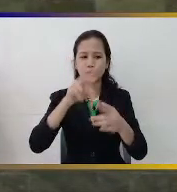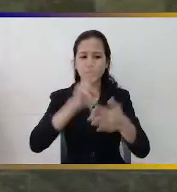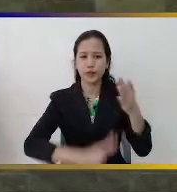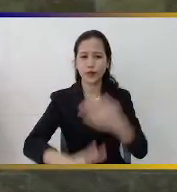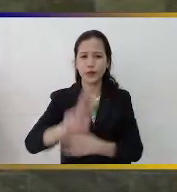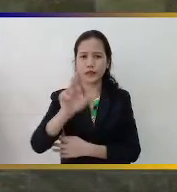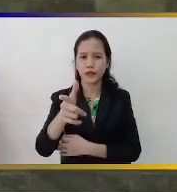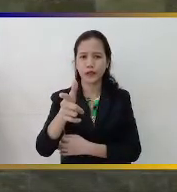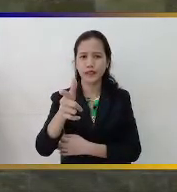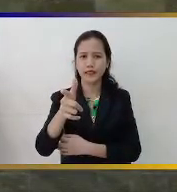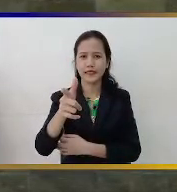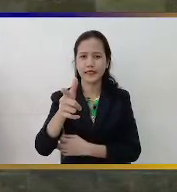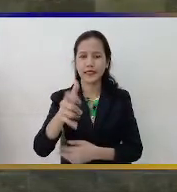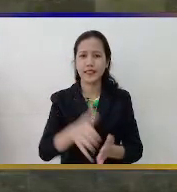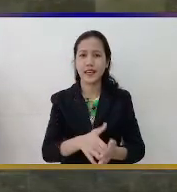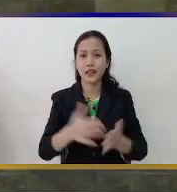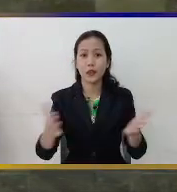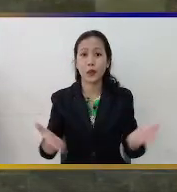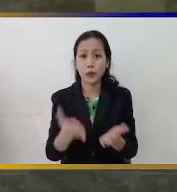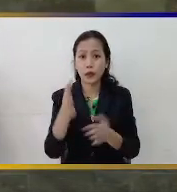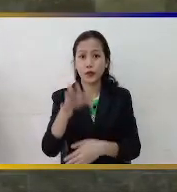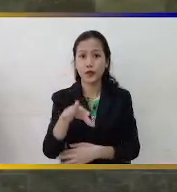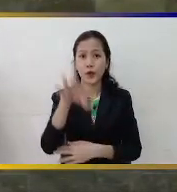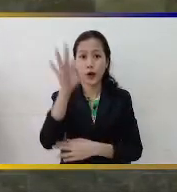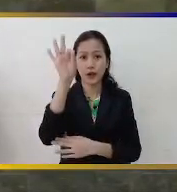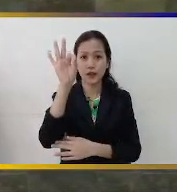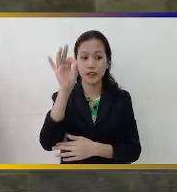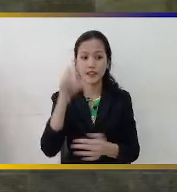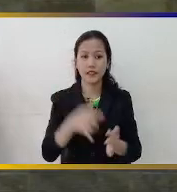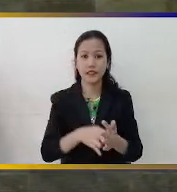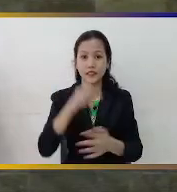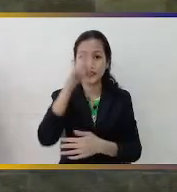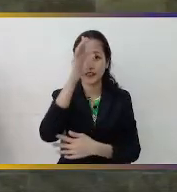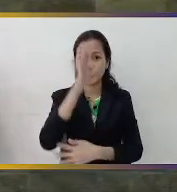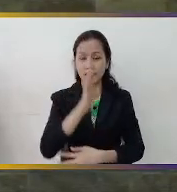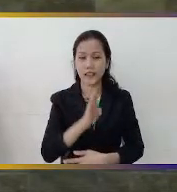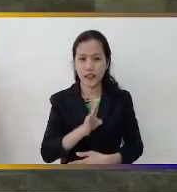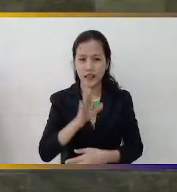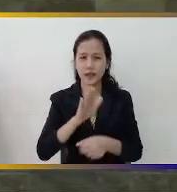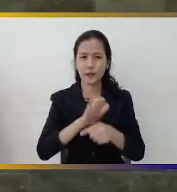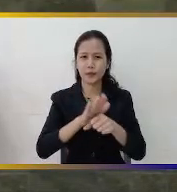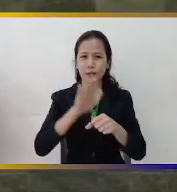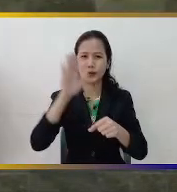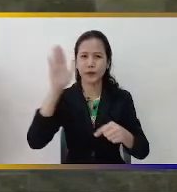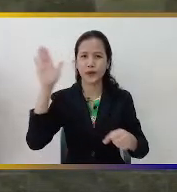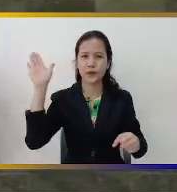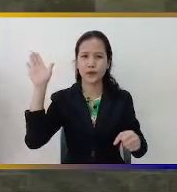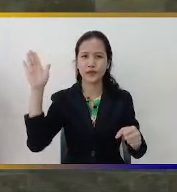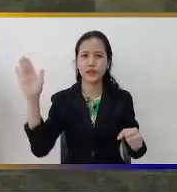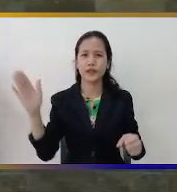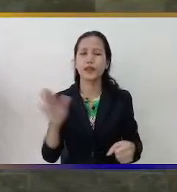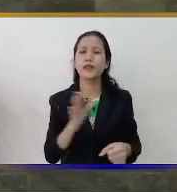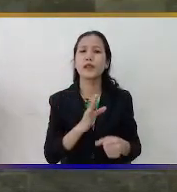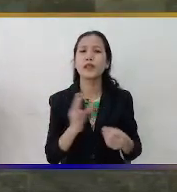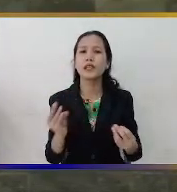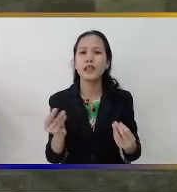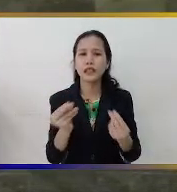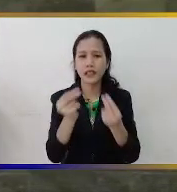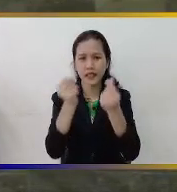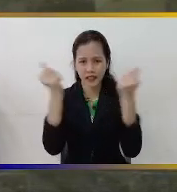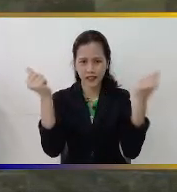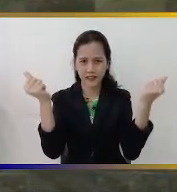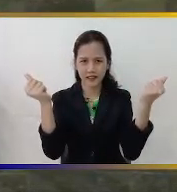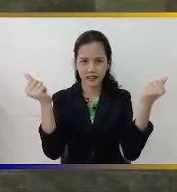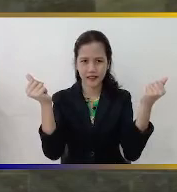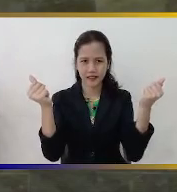na po natin makikita that God promises eventual restoration. Okay, so makikita